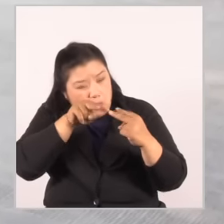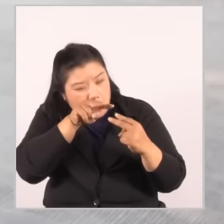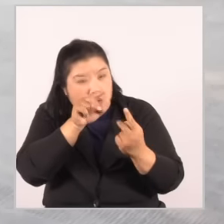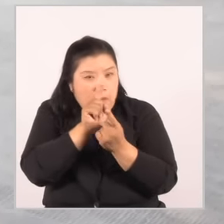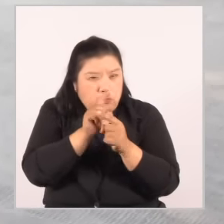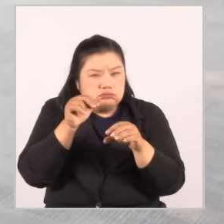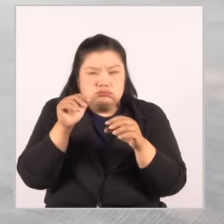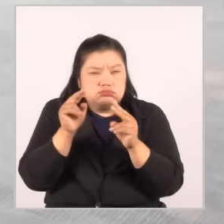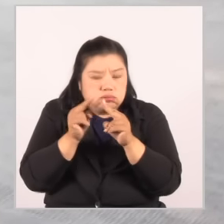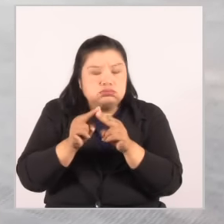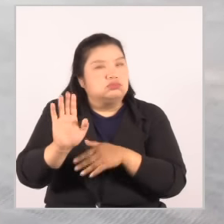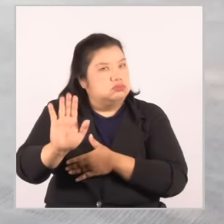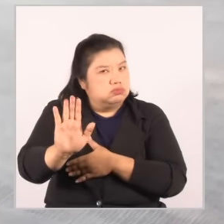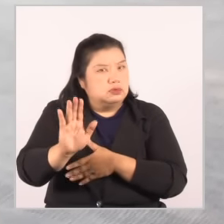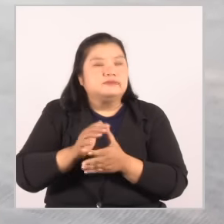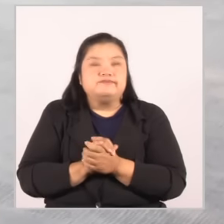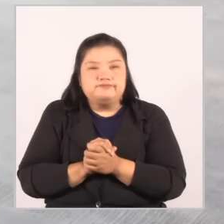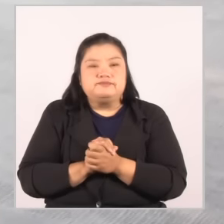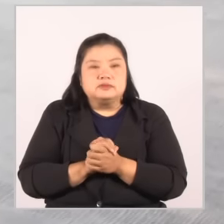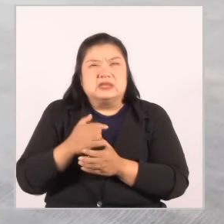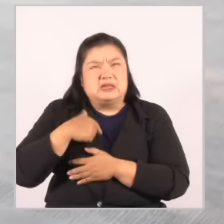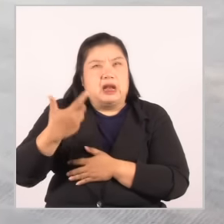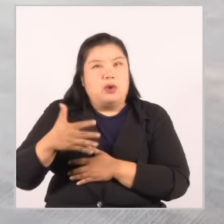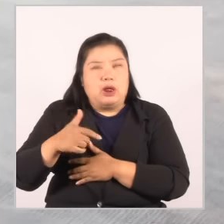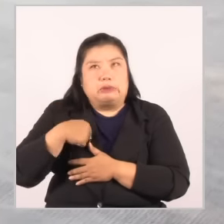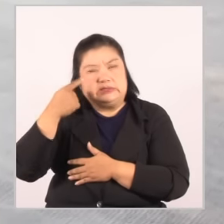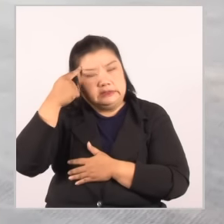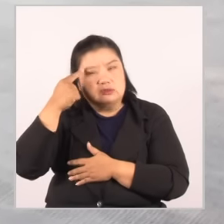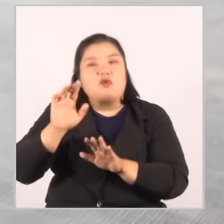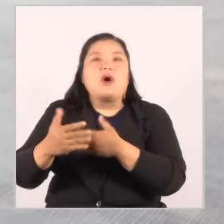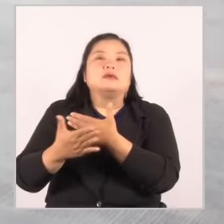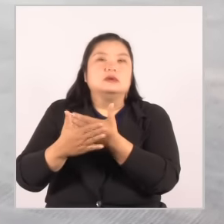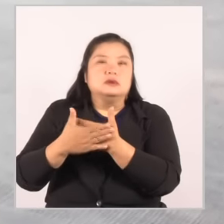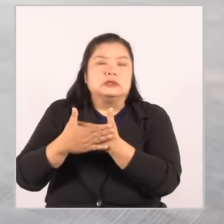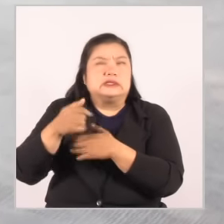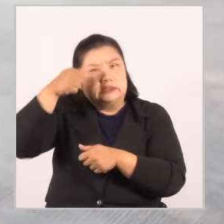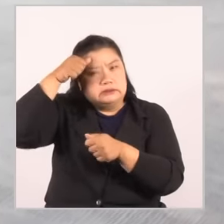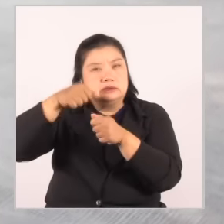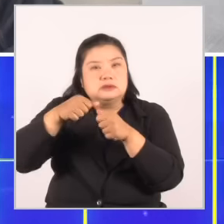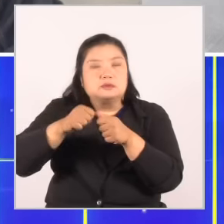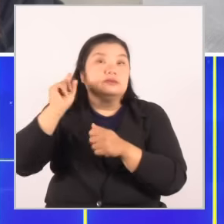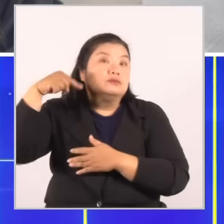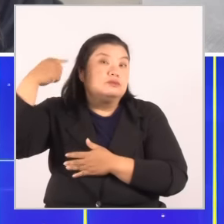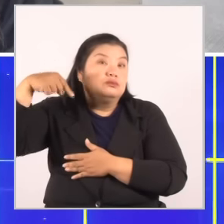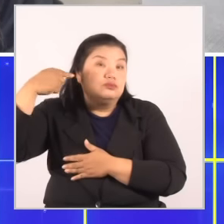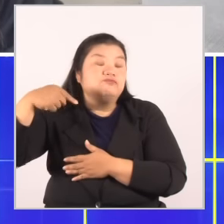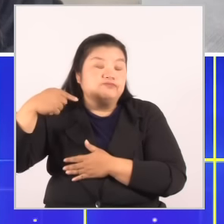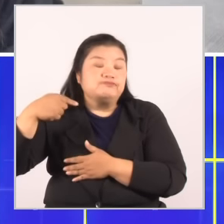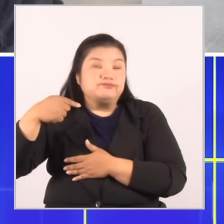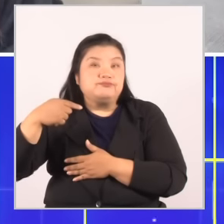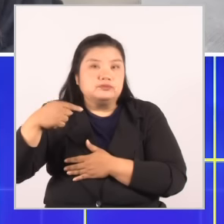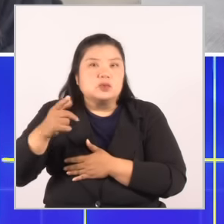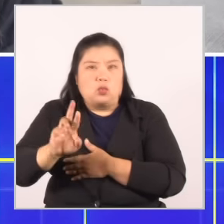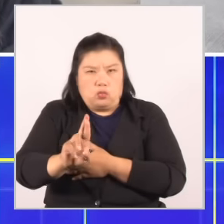ี่นะครับเธอก็ยังฝากเตือนนะเพราะว่าเธอเนี่ยเจอไปแล้วว่าอย่างนั้นมันก็เป็นอุทาหรณ์นะครับสำหรับสาวๆนะ ค่ะ นะครับก็ต้อง